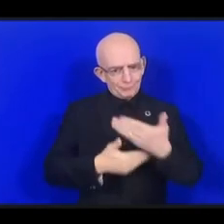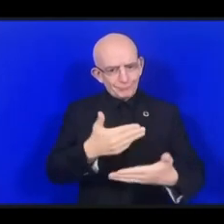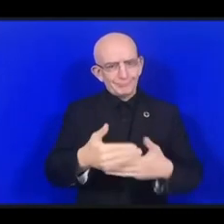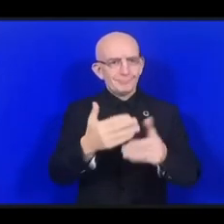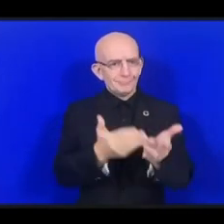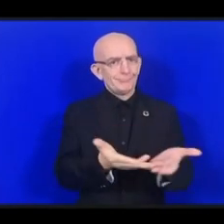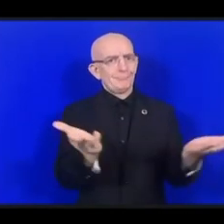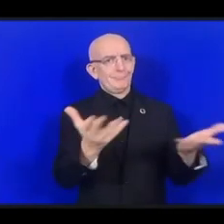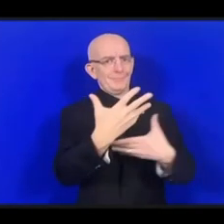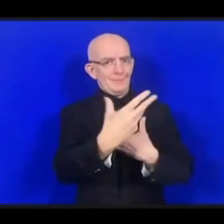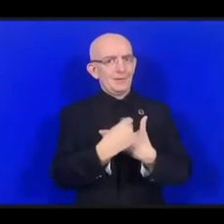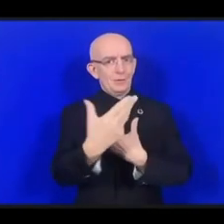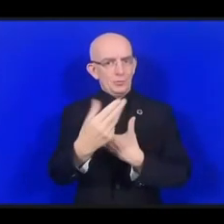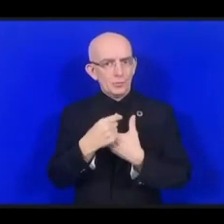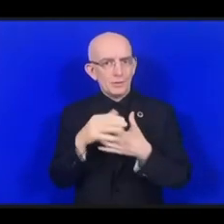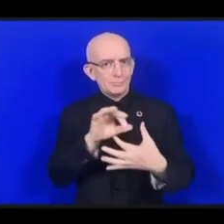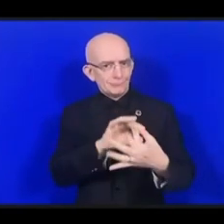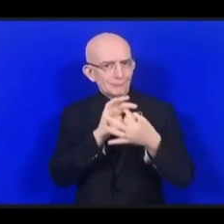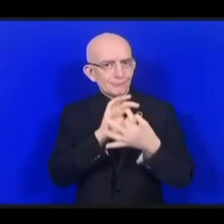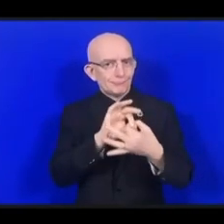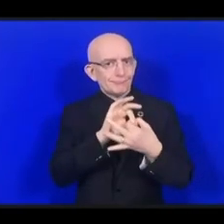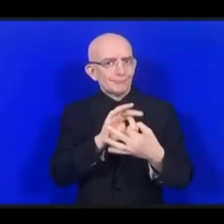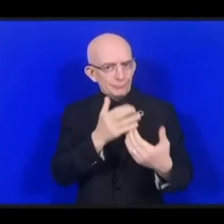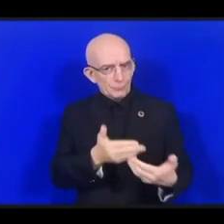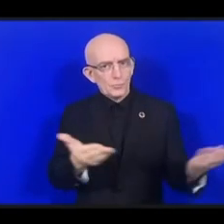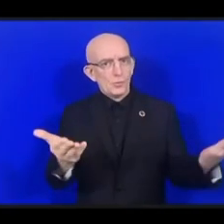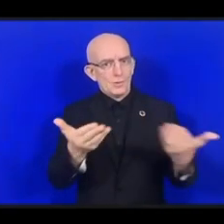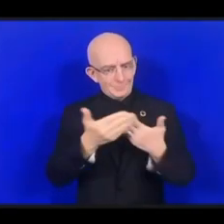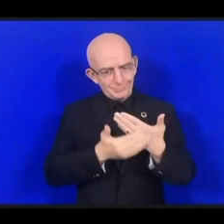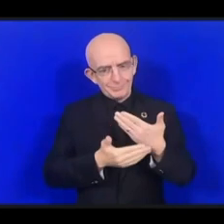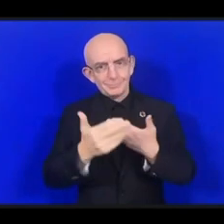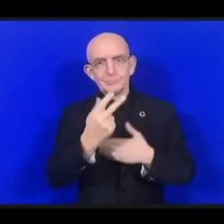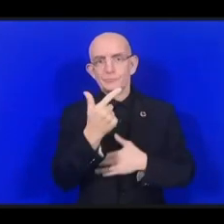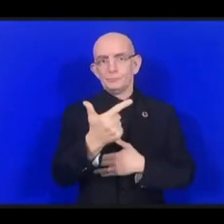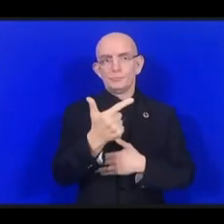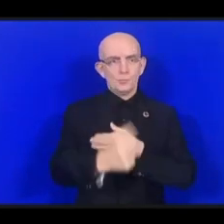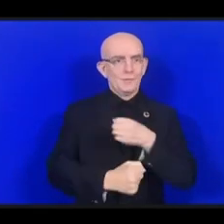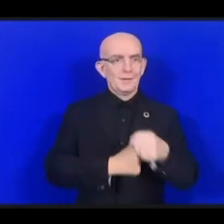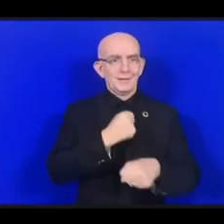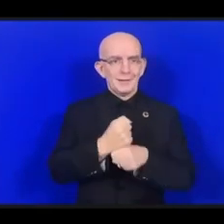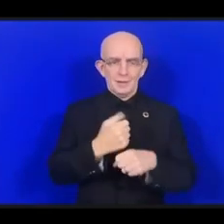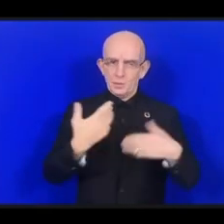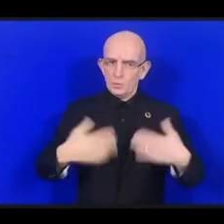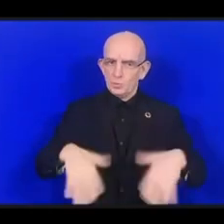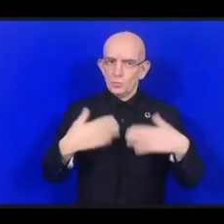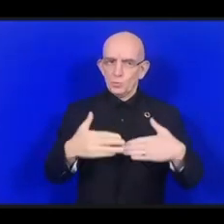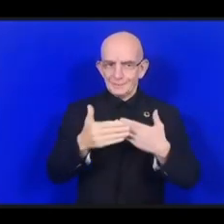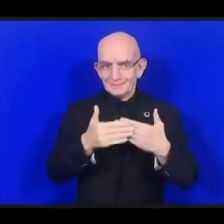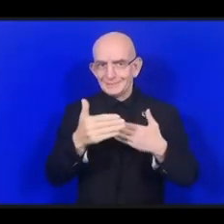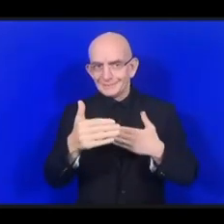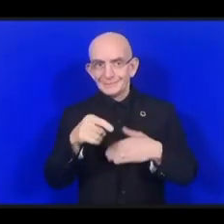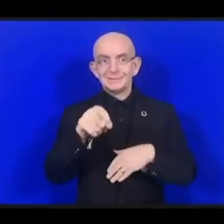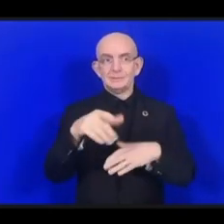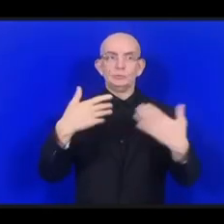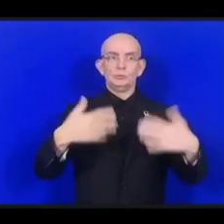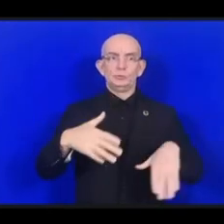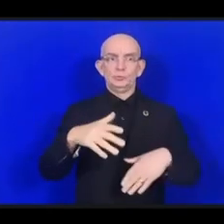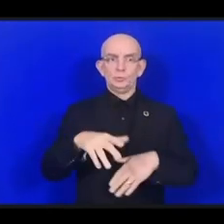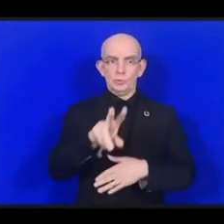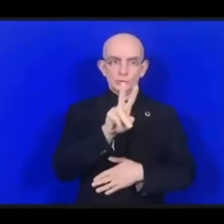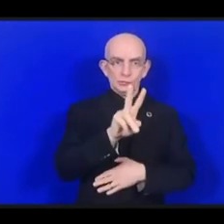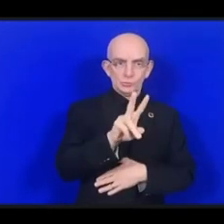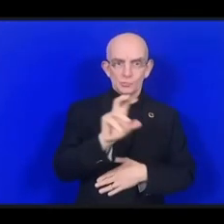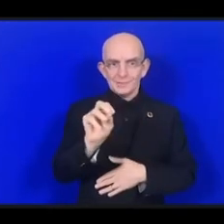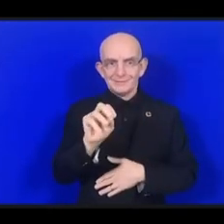années à venir il faudra pendant le processus SMSI + 20 et la révision du mandat du FGI par l'assemblée